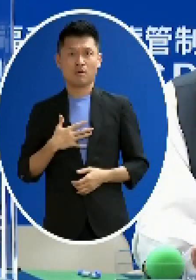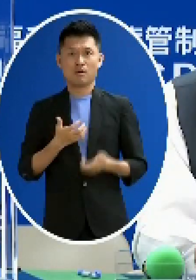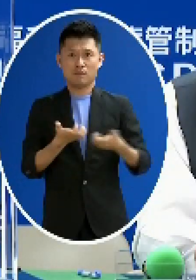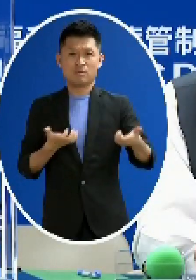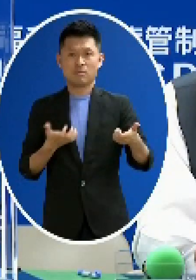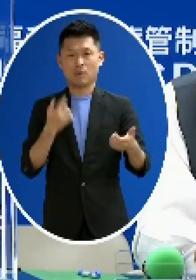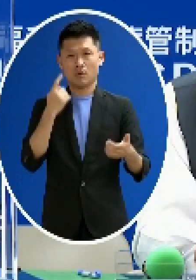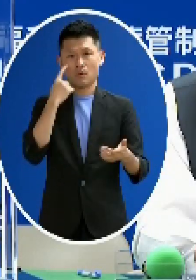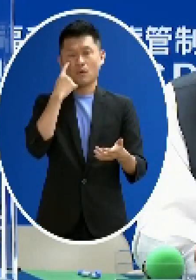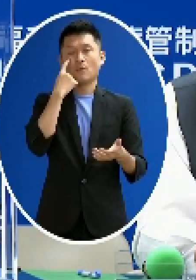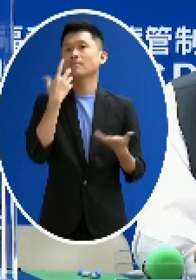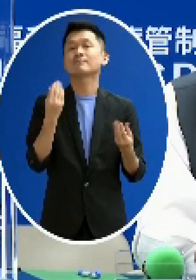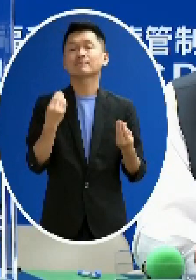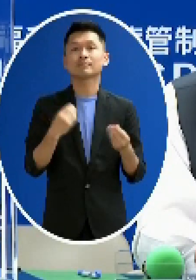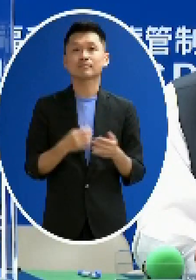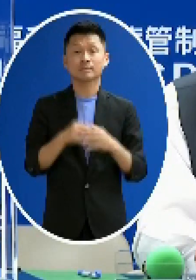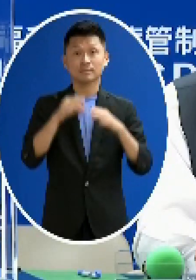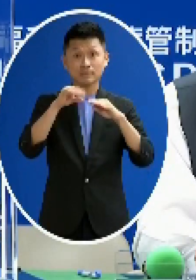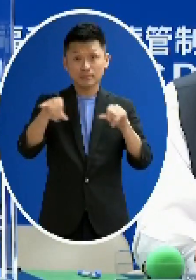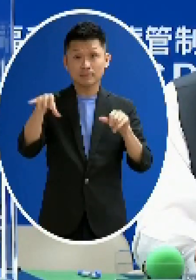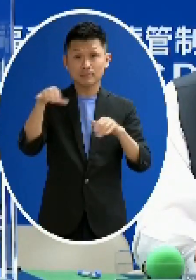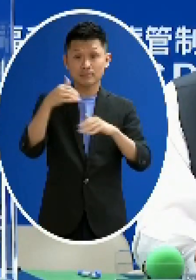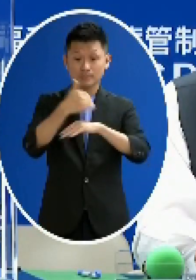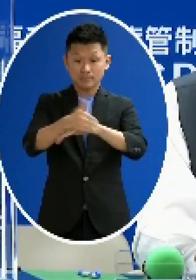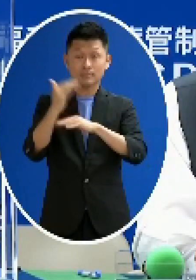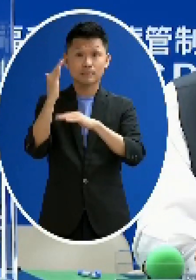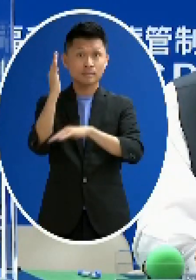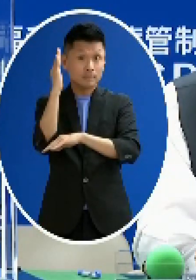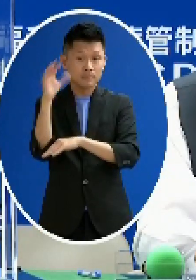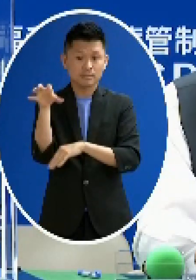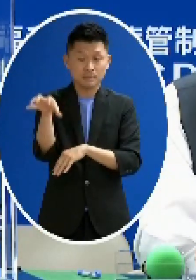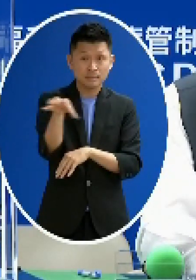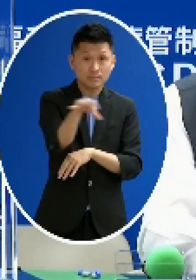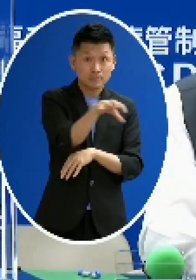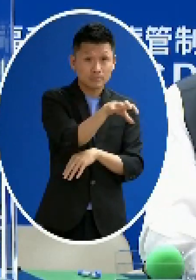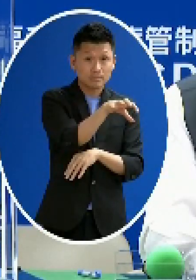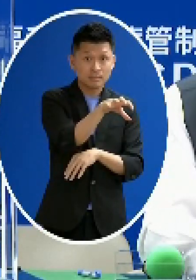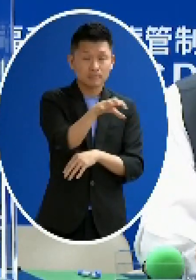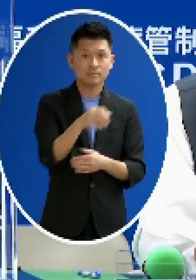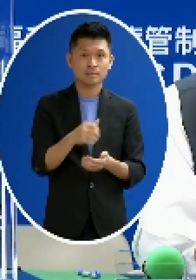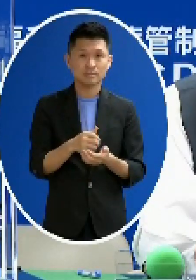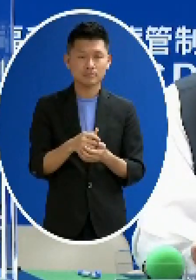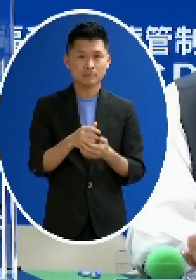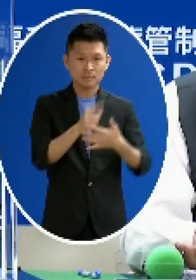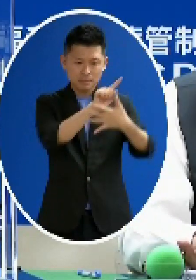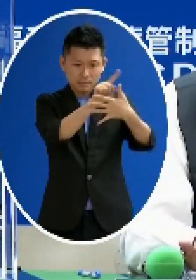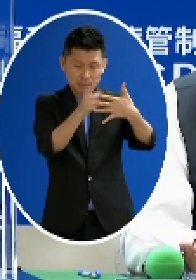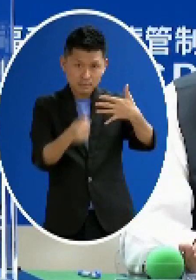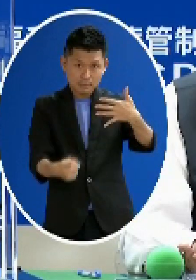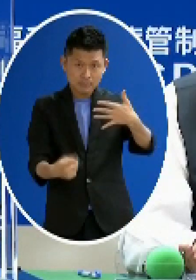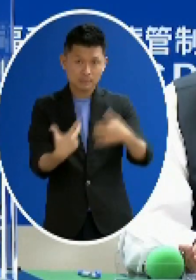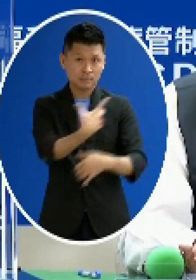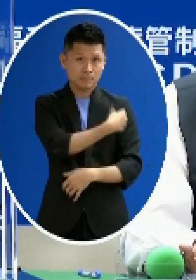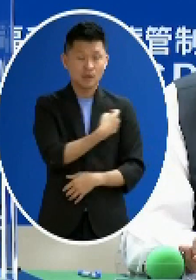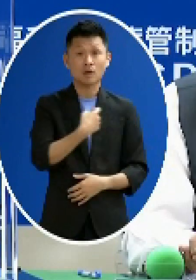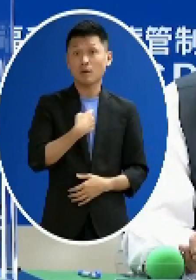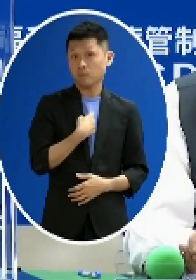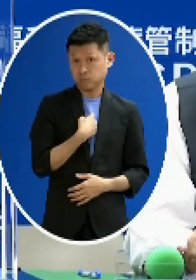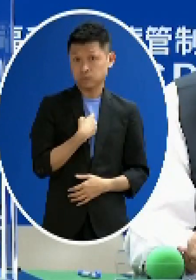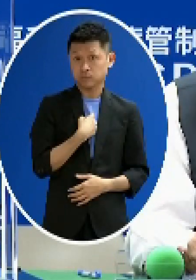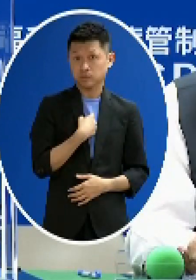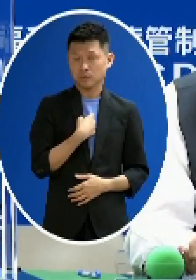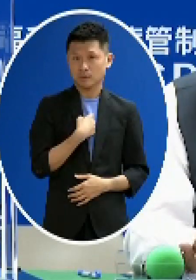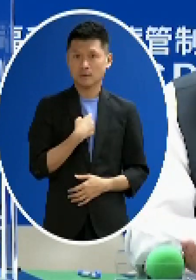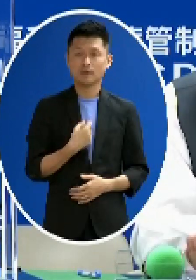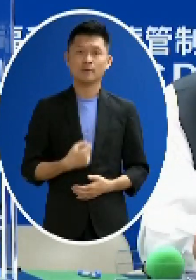要对在当地的县市有一些在我们的类别里面需要去施打的那既